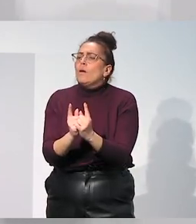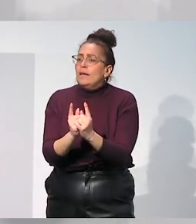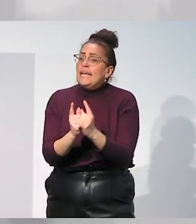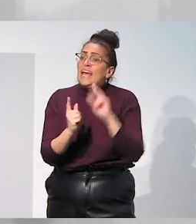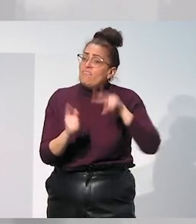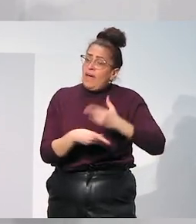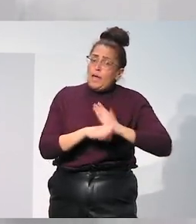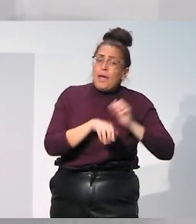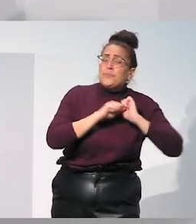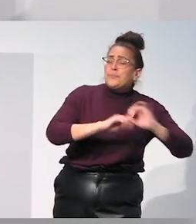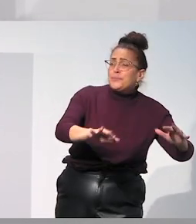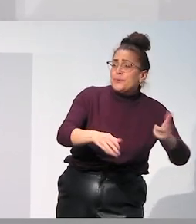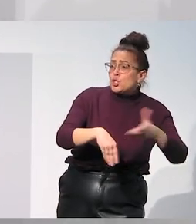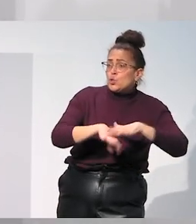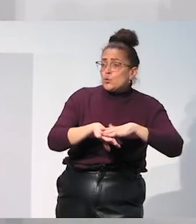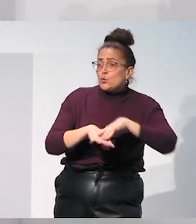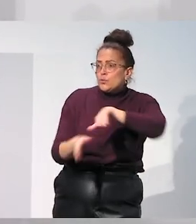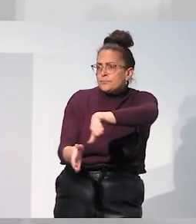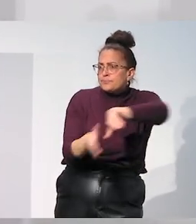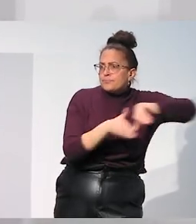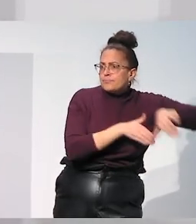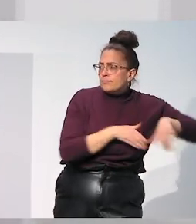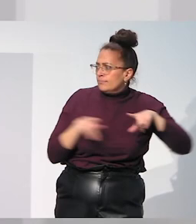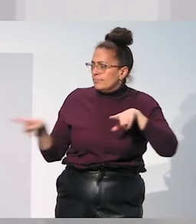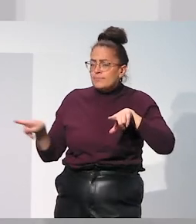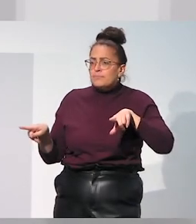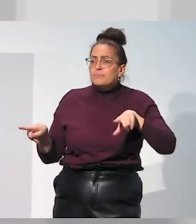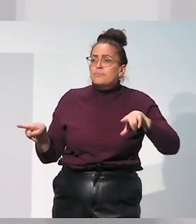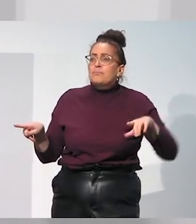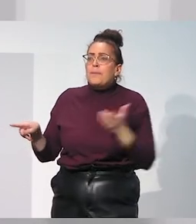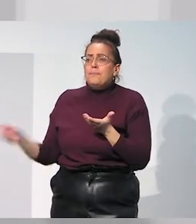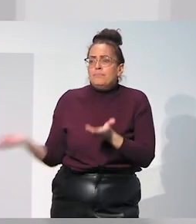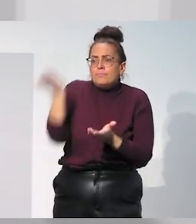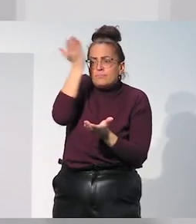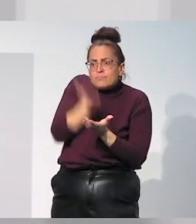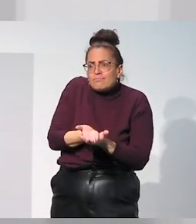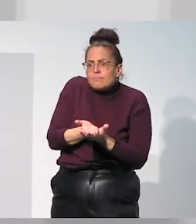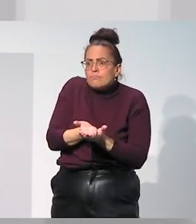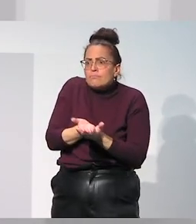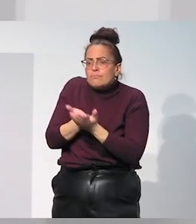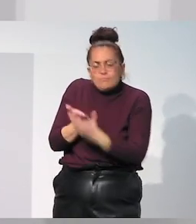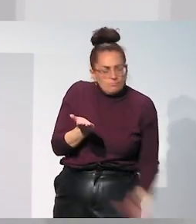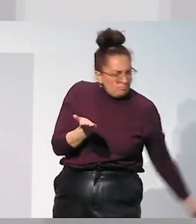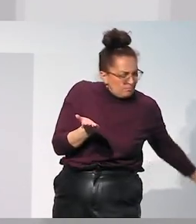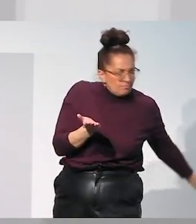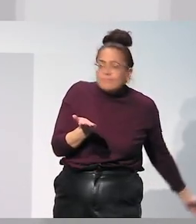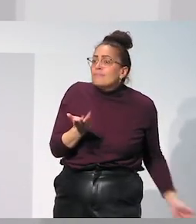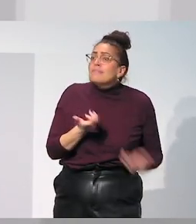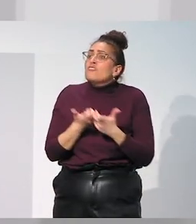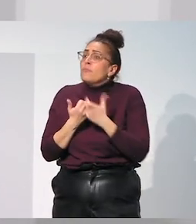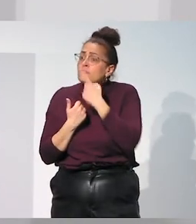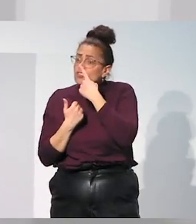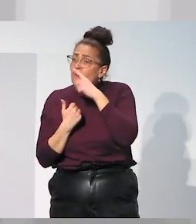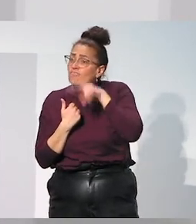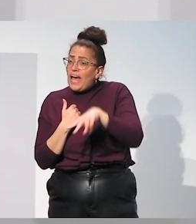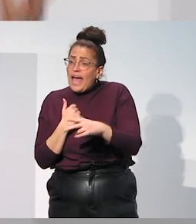s'est passé, c'est que ce texte-là voyez, hein, a frappé de non-nécessité, d'inanité